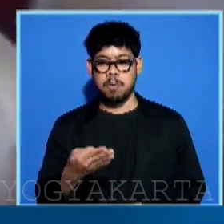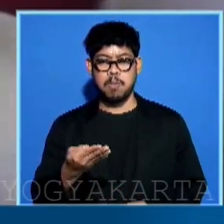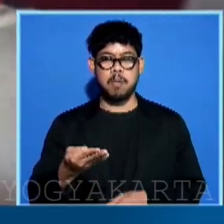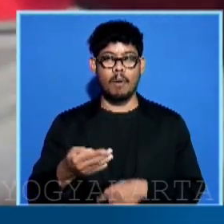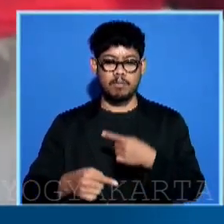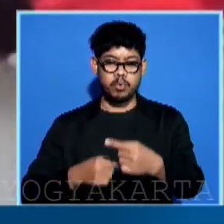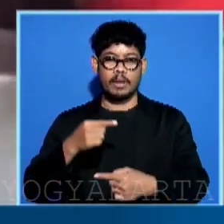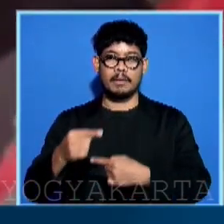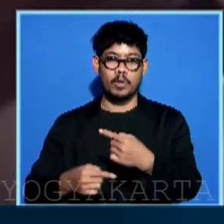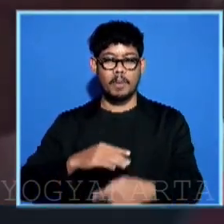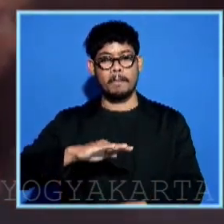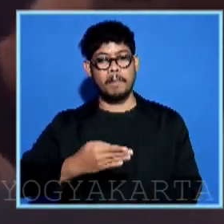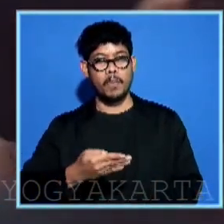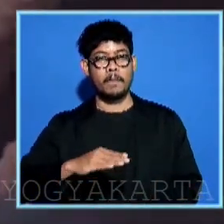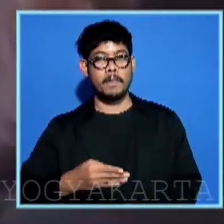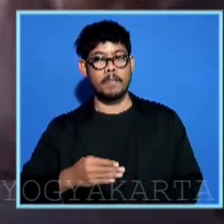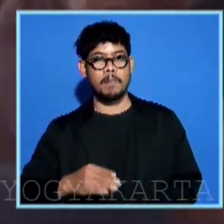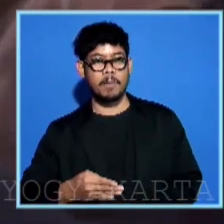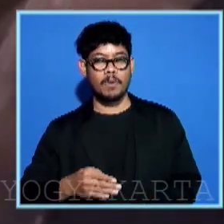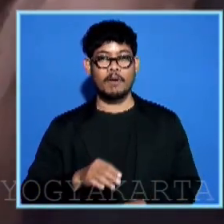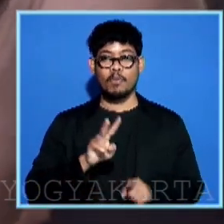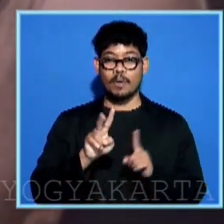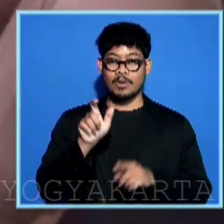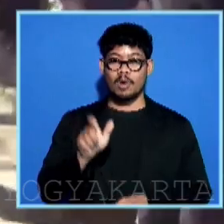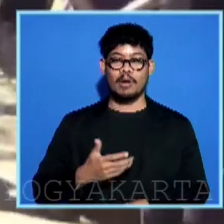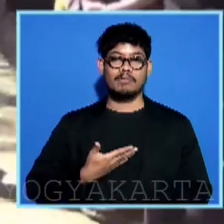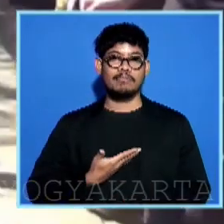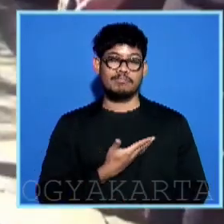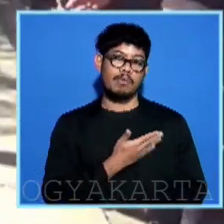Akibat kejadian tersebut, 12 penumpang tewas dan lainnya mengalami luka-luka.